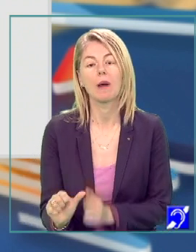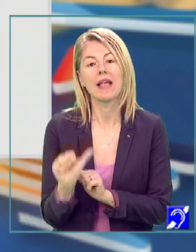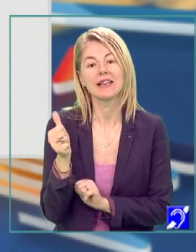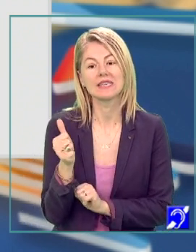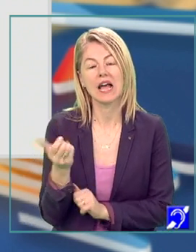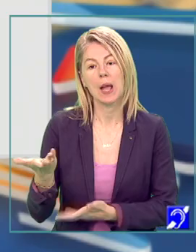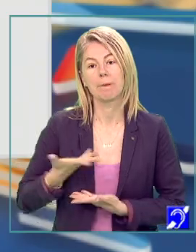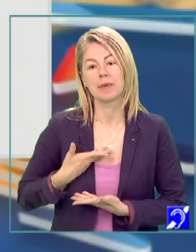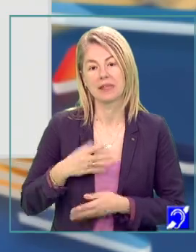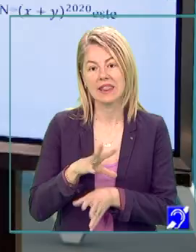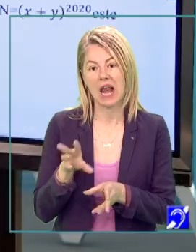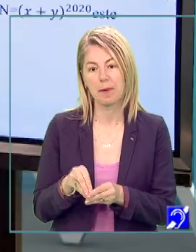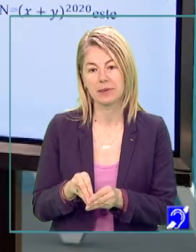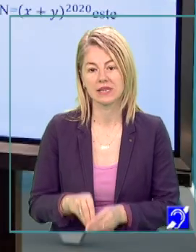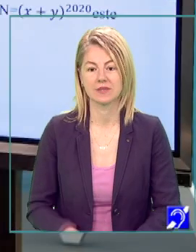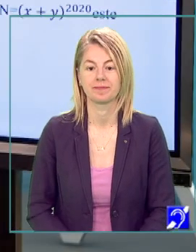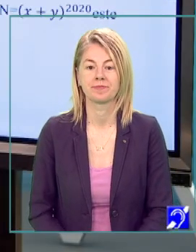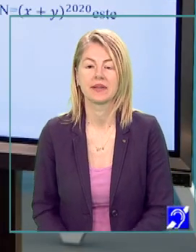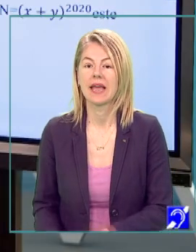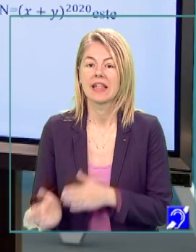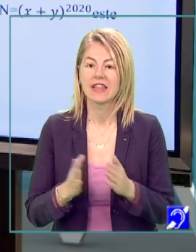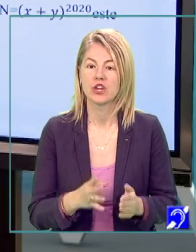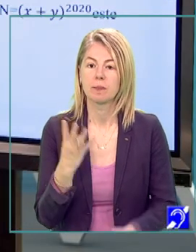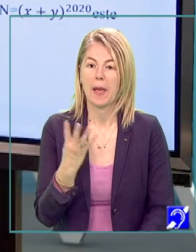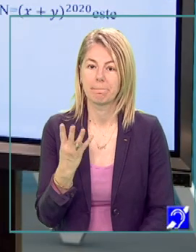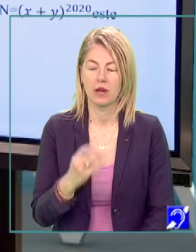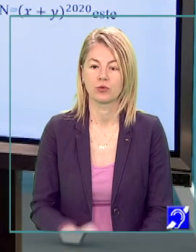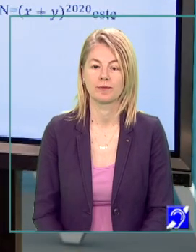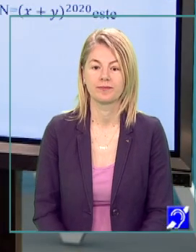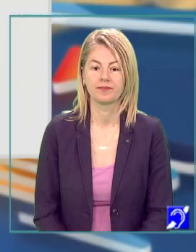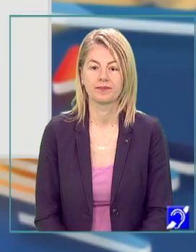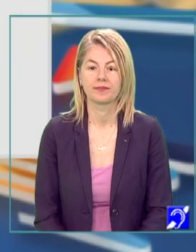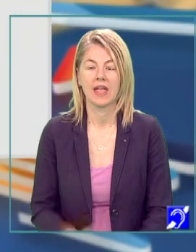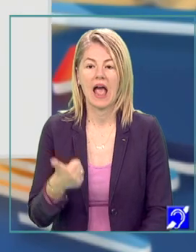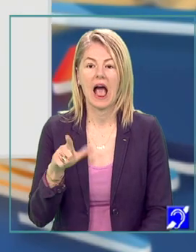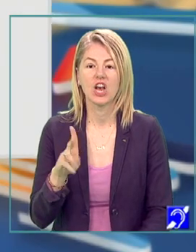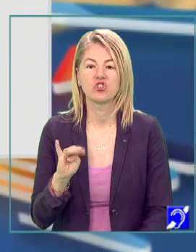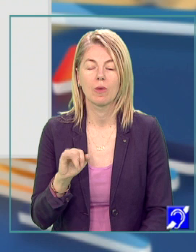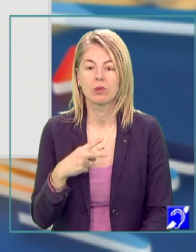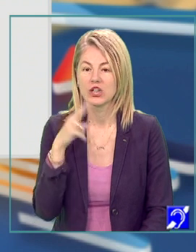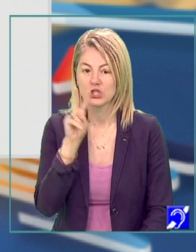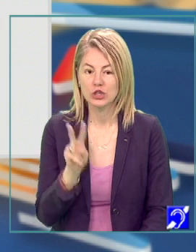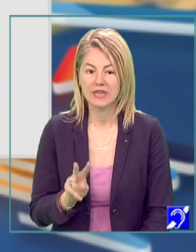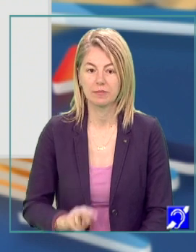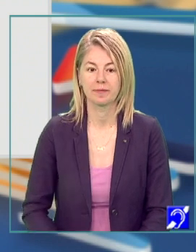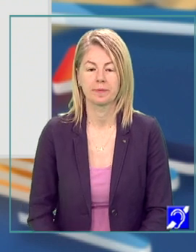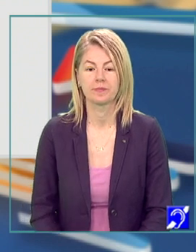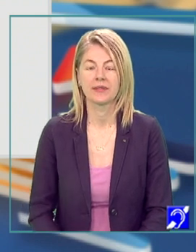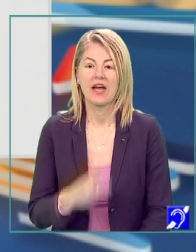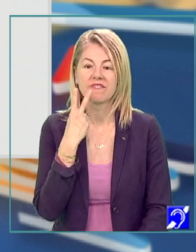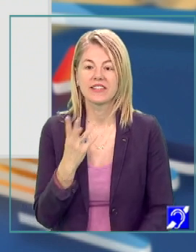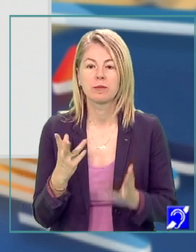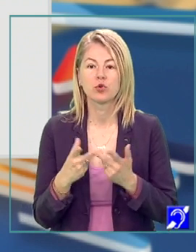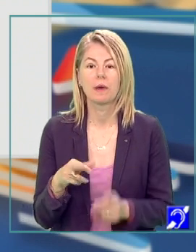120 de lei. Trecem la exercițiul 4 de algebră. Citim exercițiul. Se